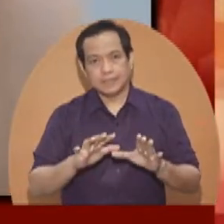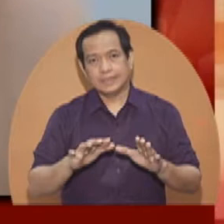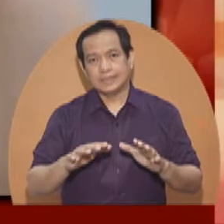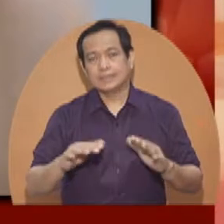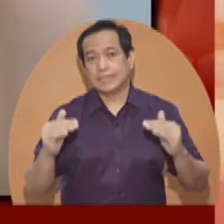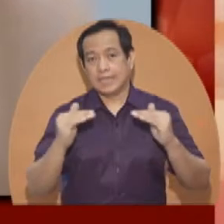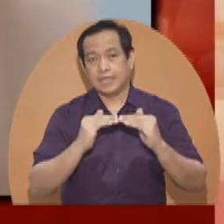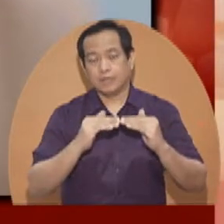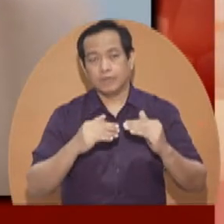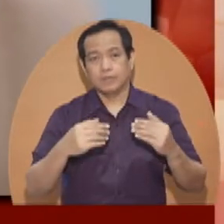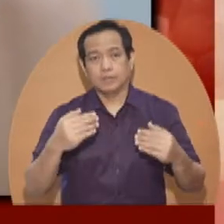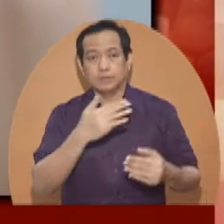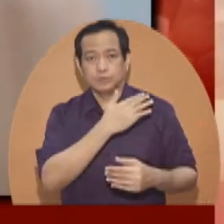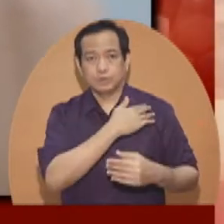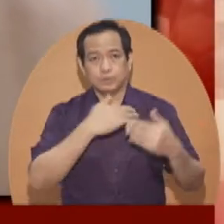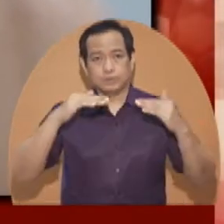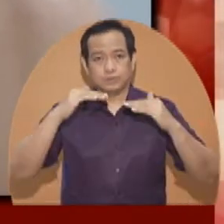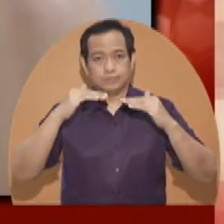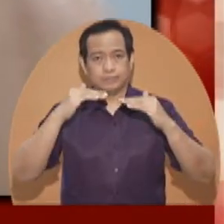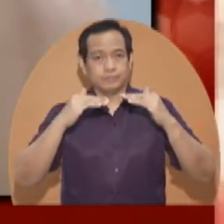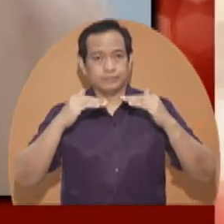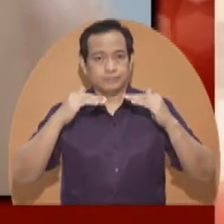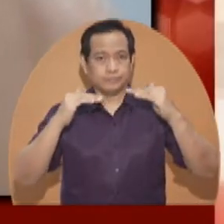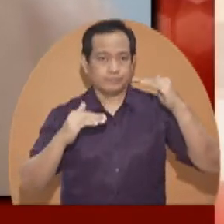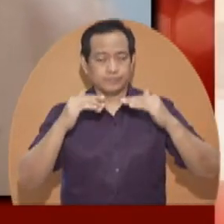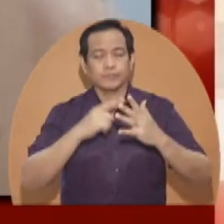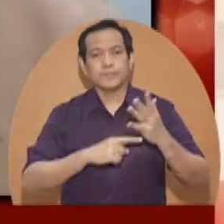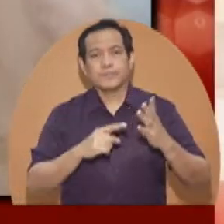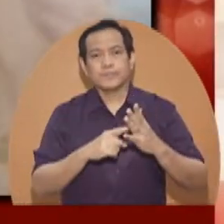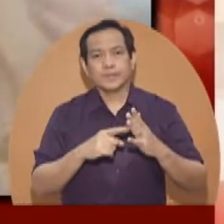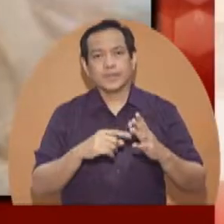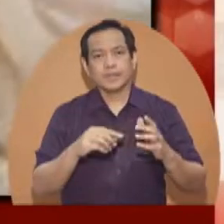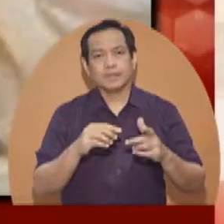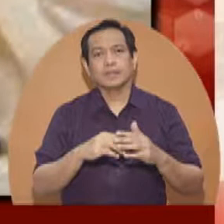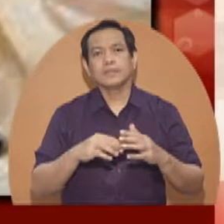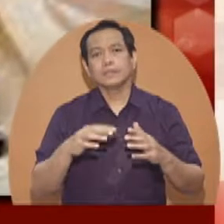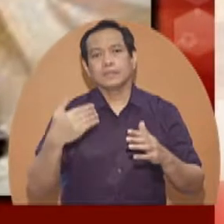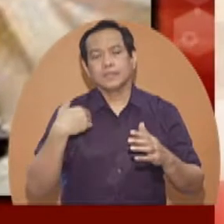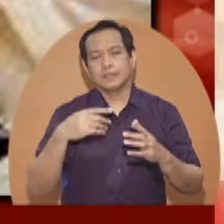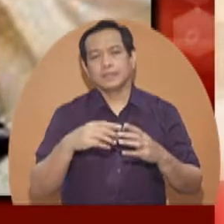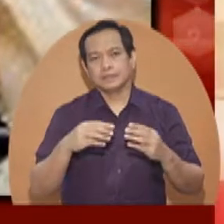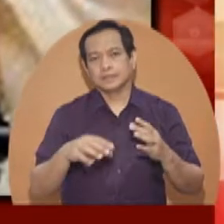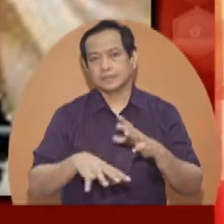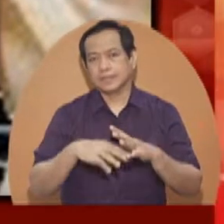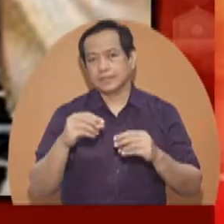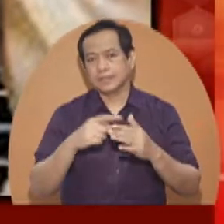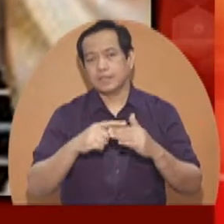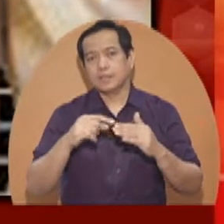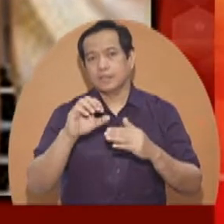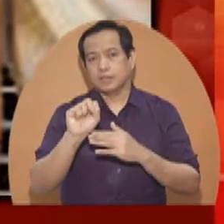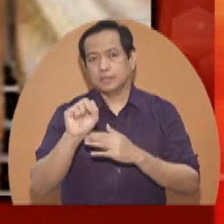hindi pantay na mga balikat na mayroong pagkakaiba sa taas ng balikat. Pagdangos ng shoulder